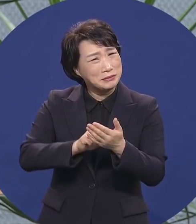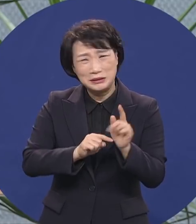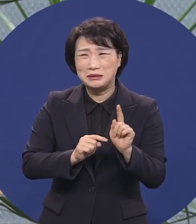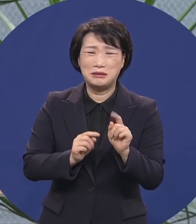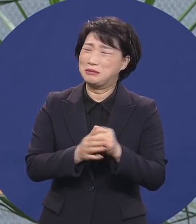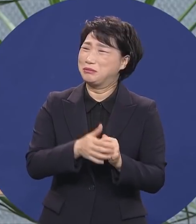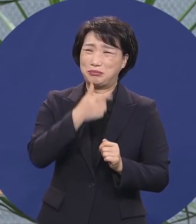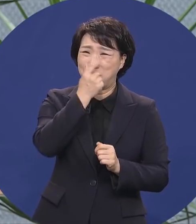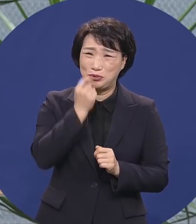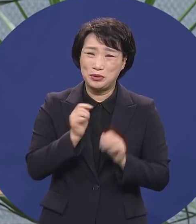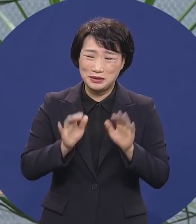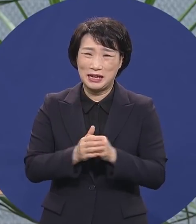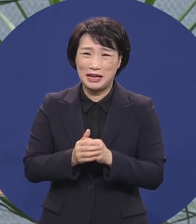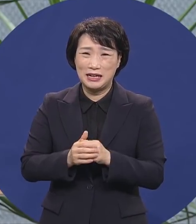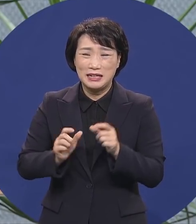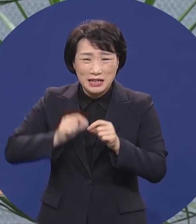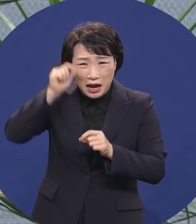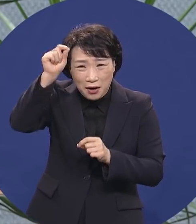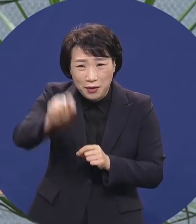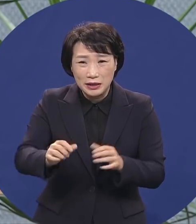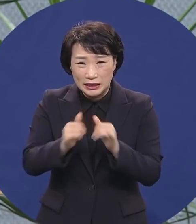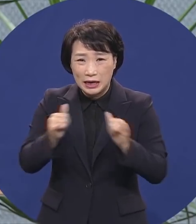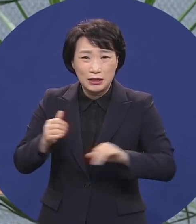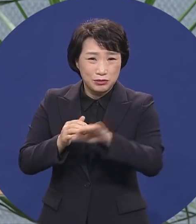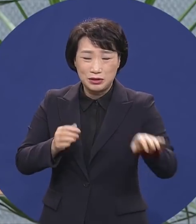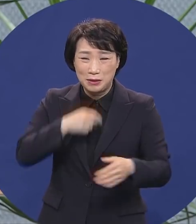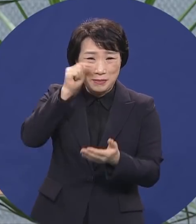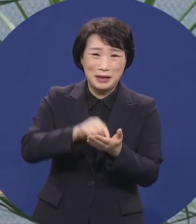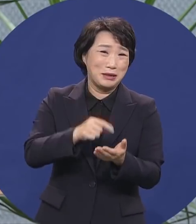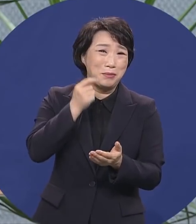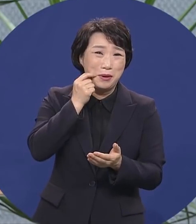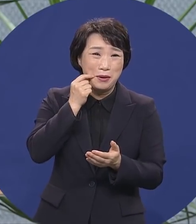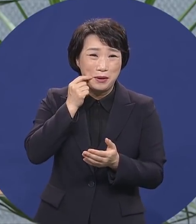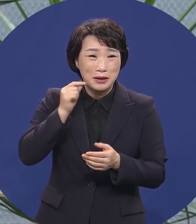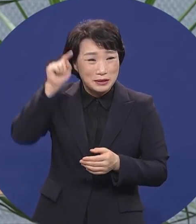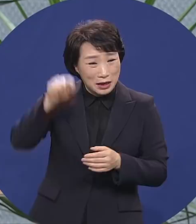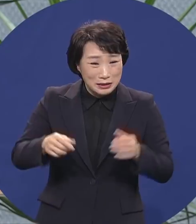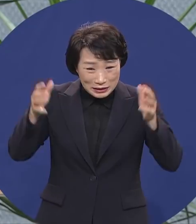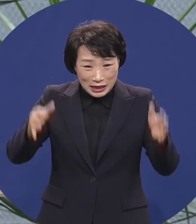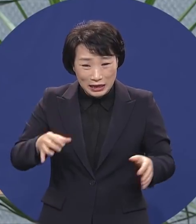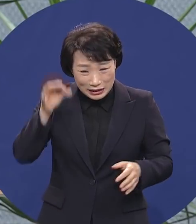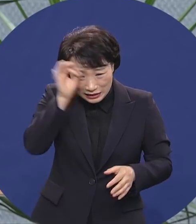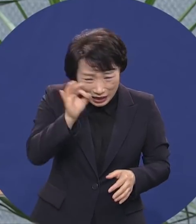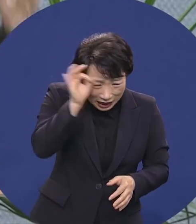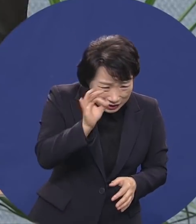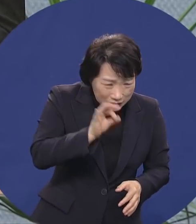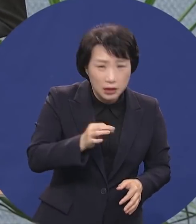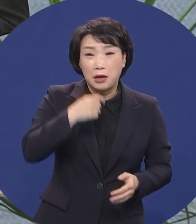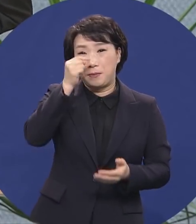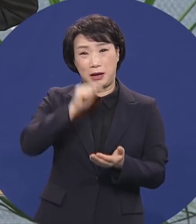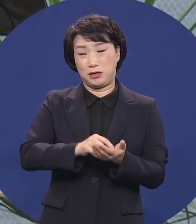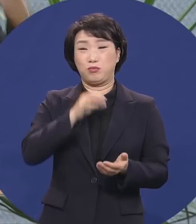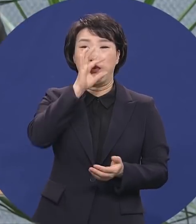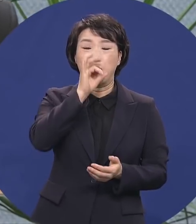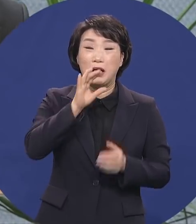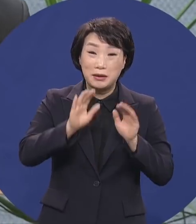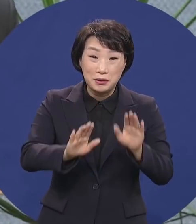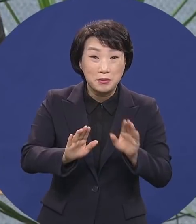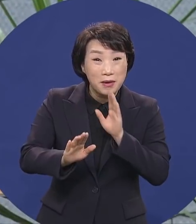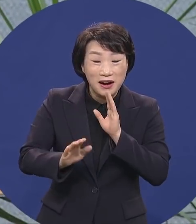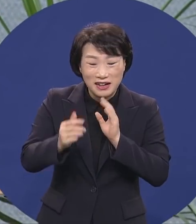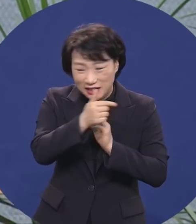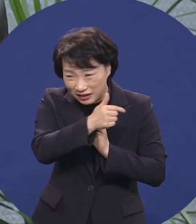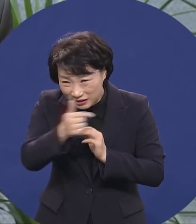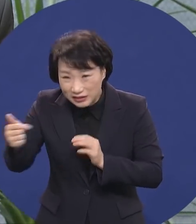영원한 인간이 발견할 수 없는, 우주 안에서는 찾을 수 없는 어마어마한 하나님의 아들의 피